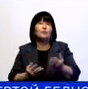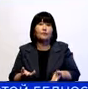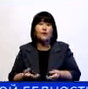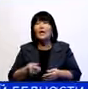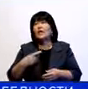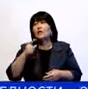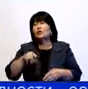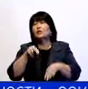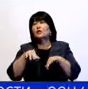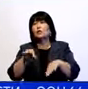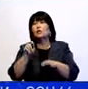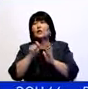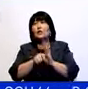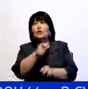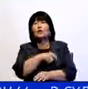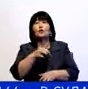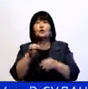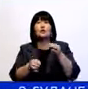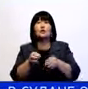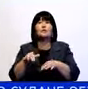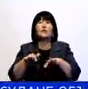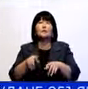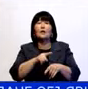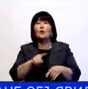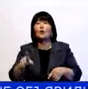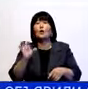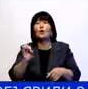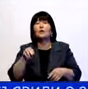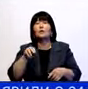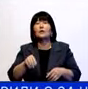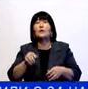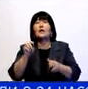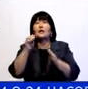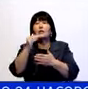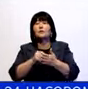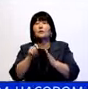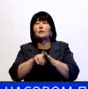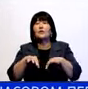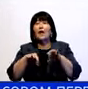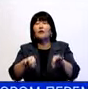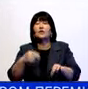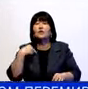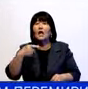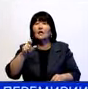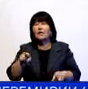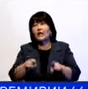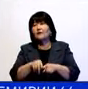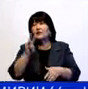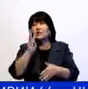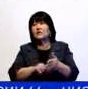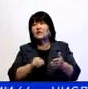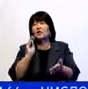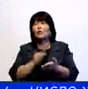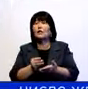Инспекторы проводят рейды совместно с судебными исполнителями. В ходе ОПМ по списку проверяются автомашины должников. Как известно, штрафы